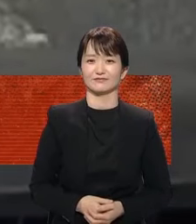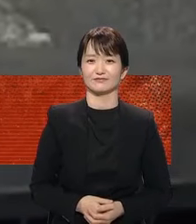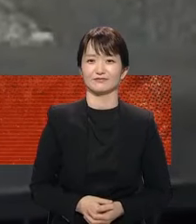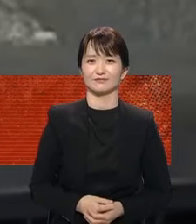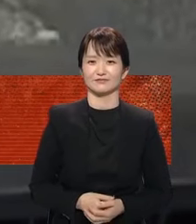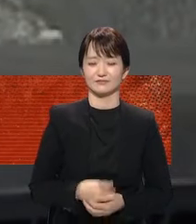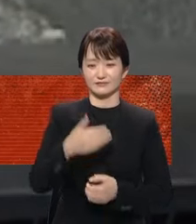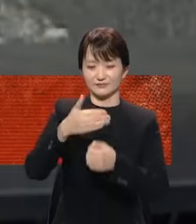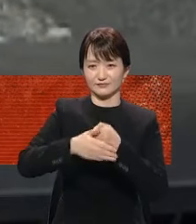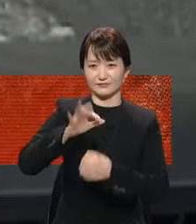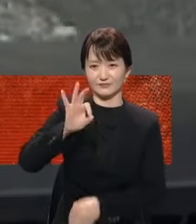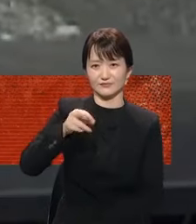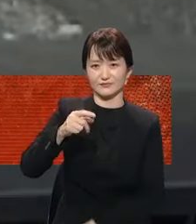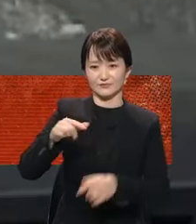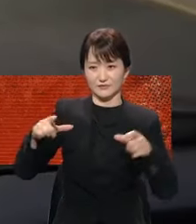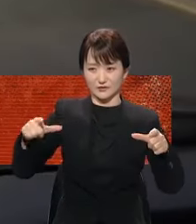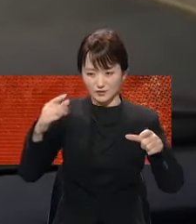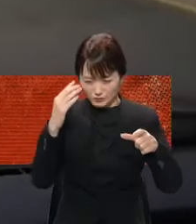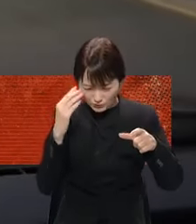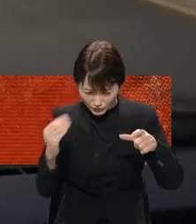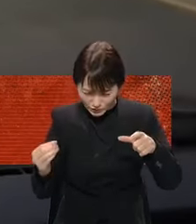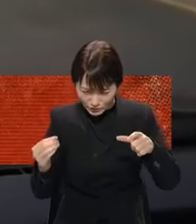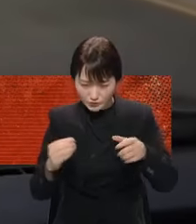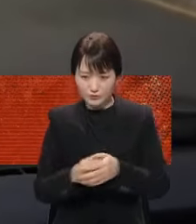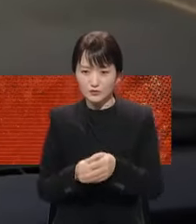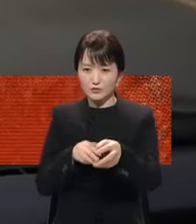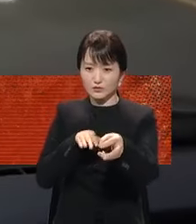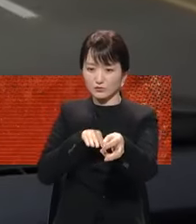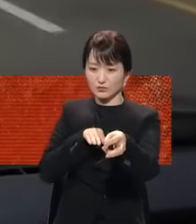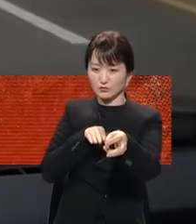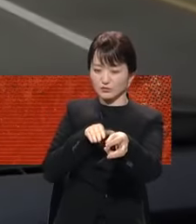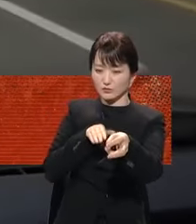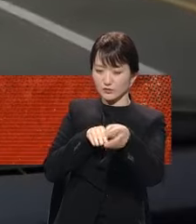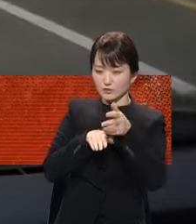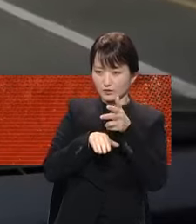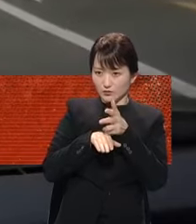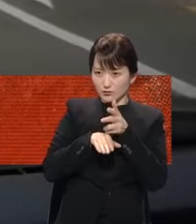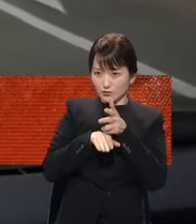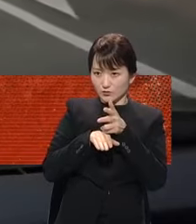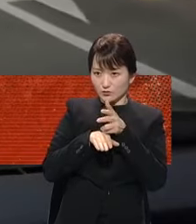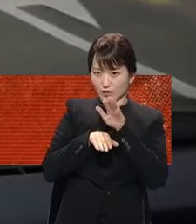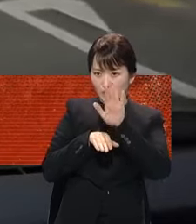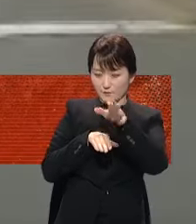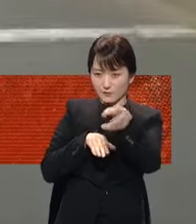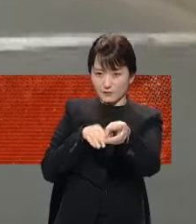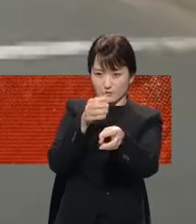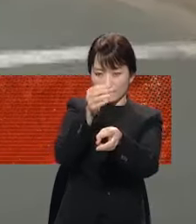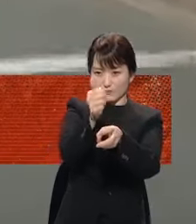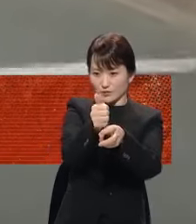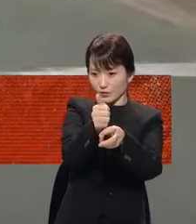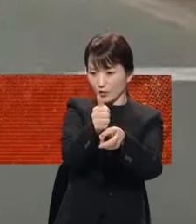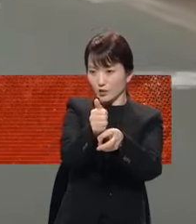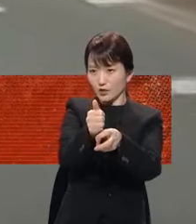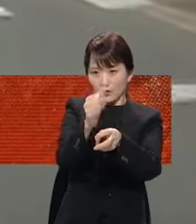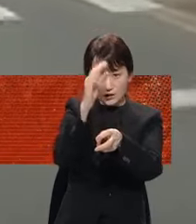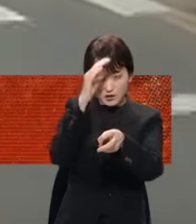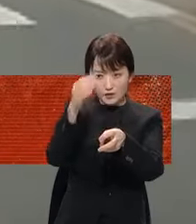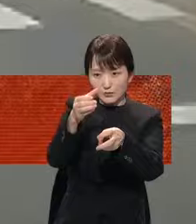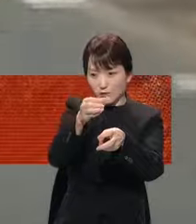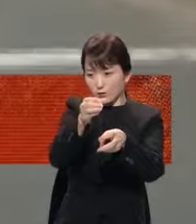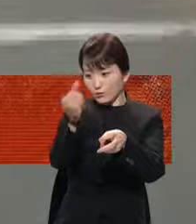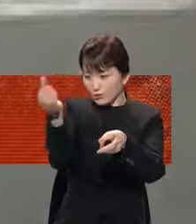대구 유성구의 한 도로에서 목격된 모습입니다. 불박차 차주는 앞 차량 보조석에 탑승한 사람이 도로로 컵라면 국물을 버리는 것을 목격을